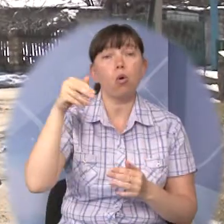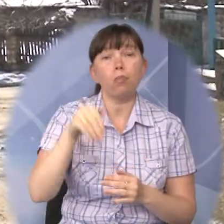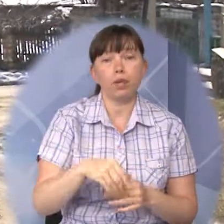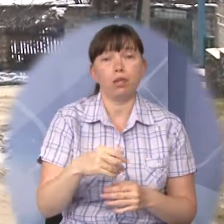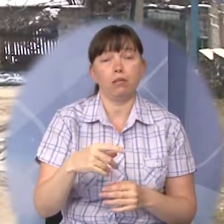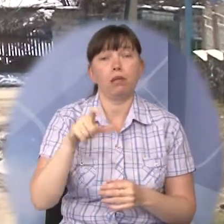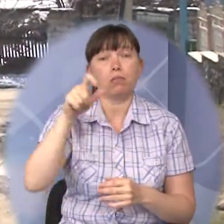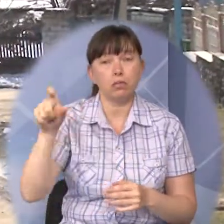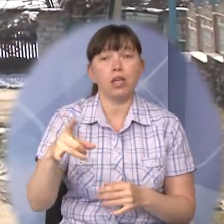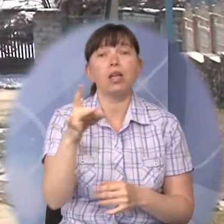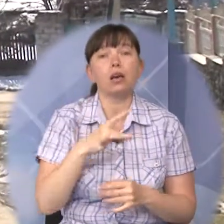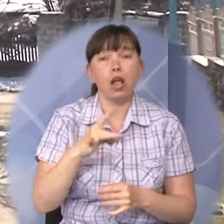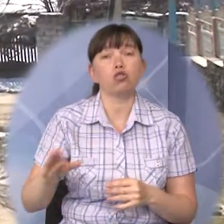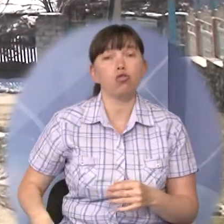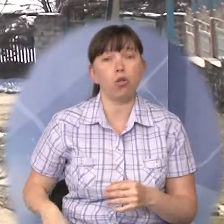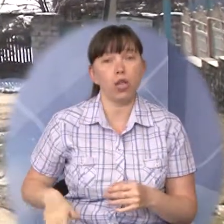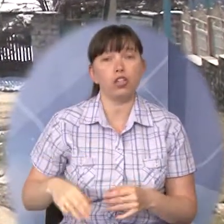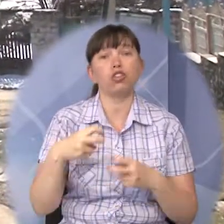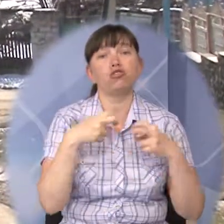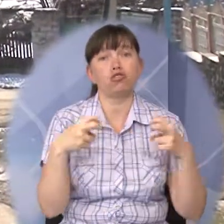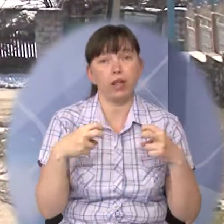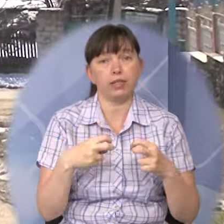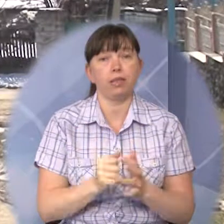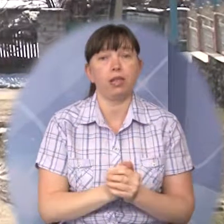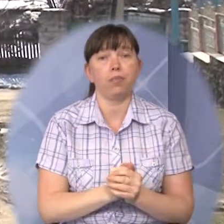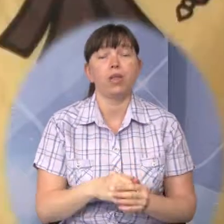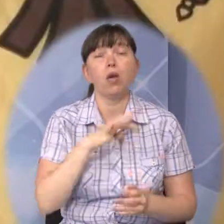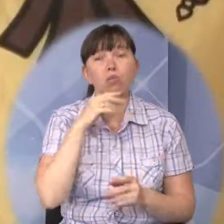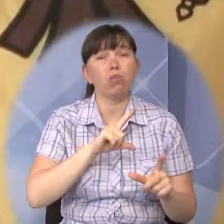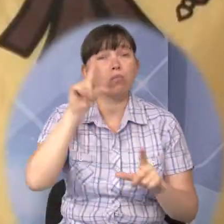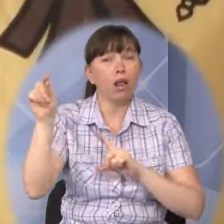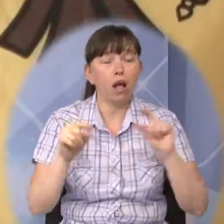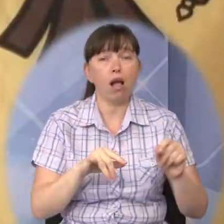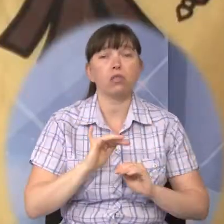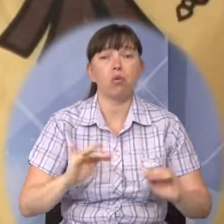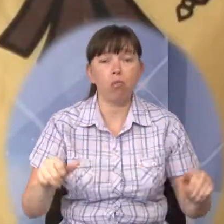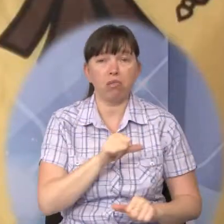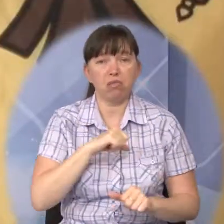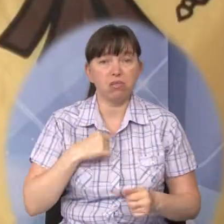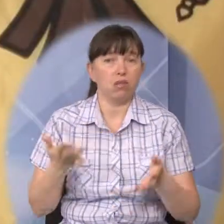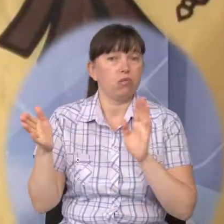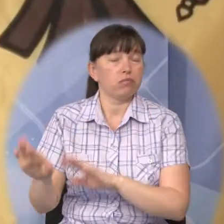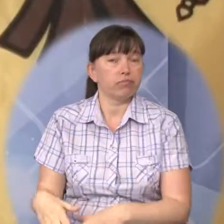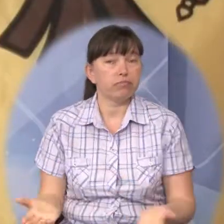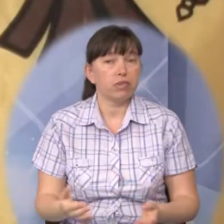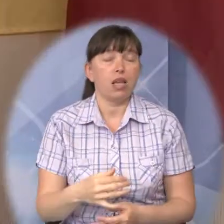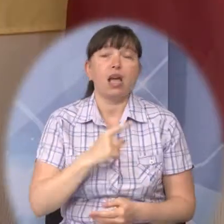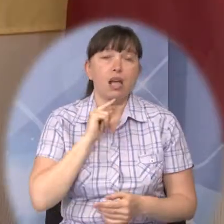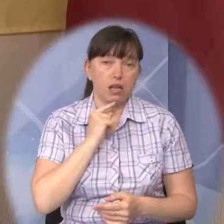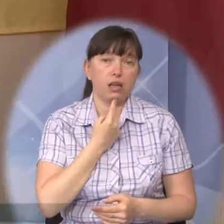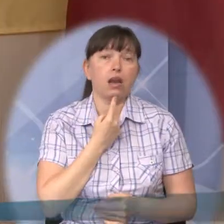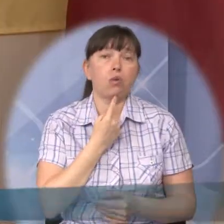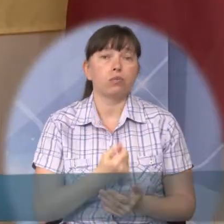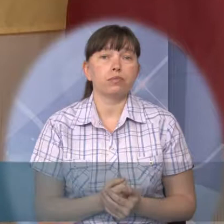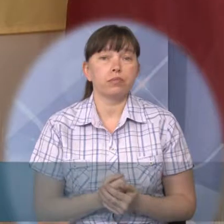circa 2000 de beneficiari fiind din raioanele Șoldenești și Rezina. Mulți sunt plecați, copiii, ei singuri, greu.